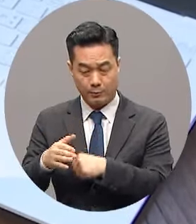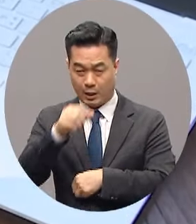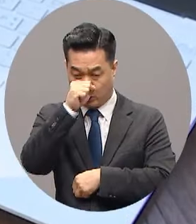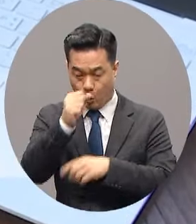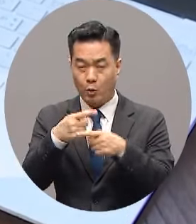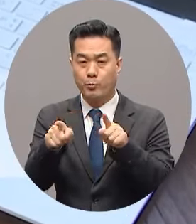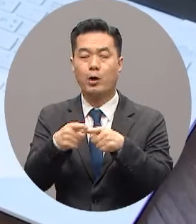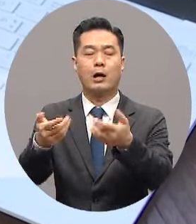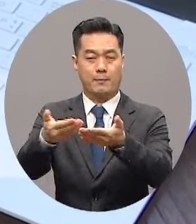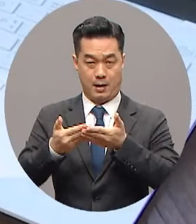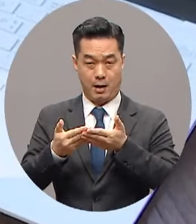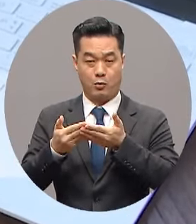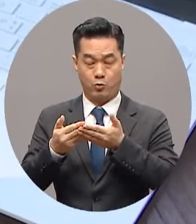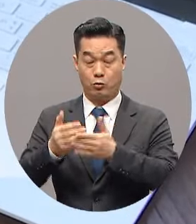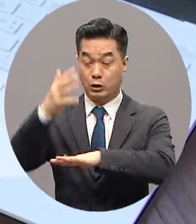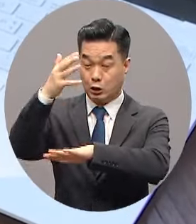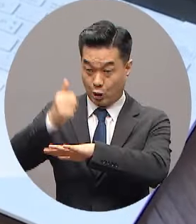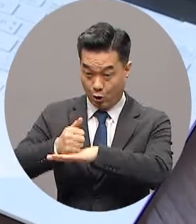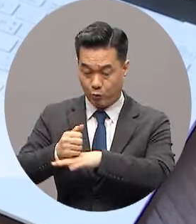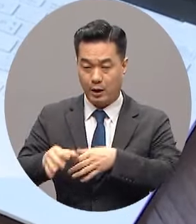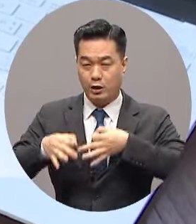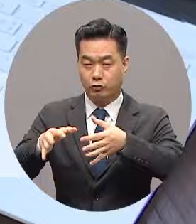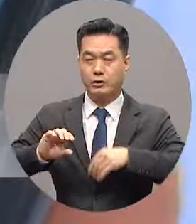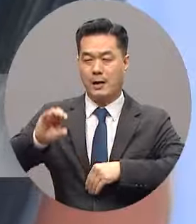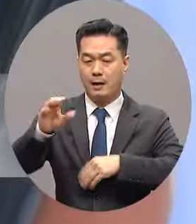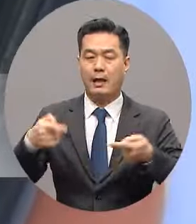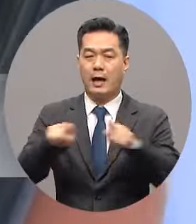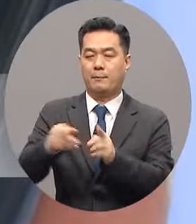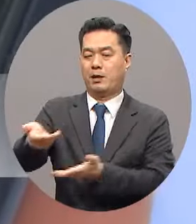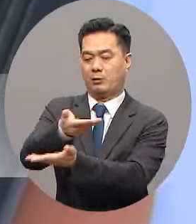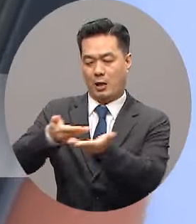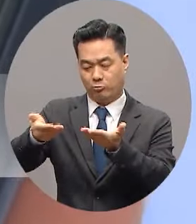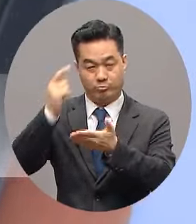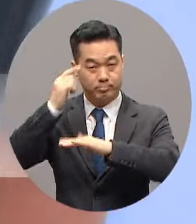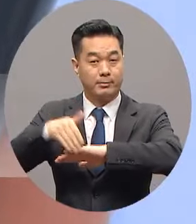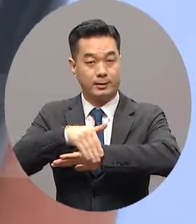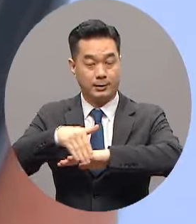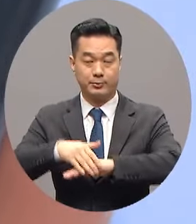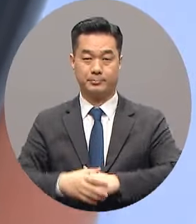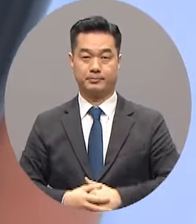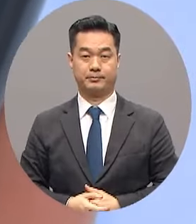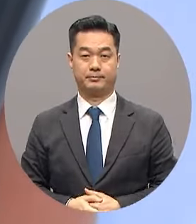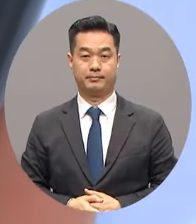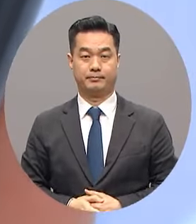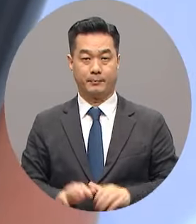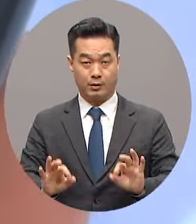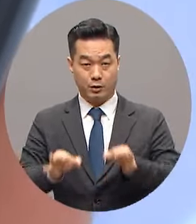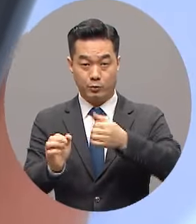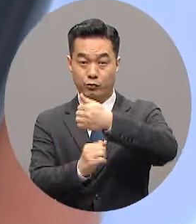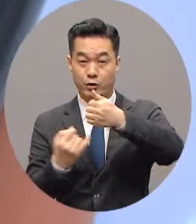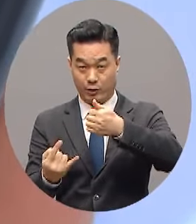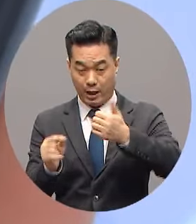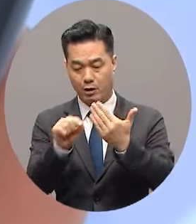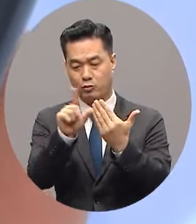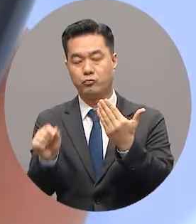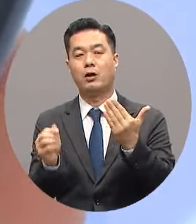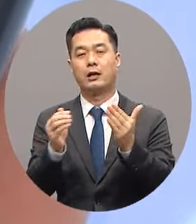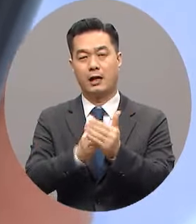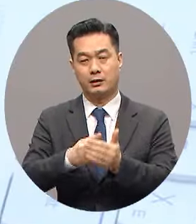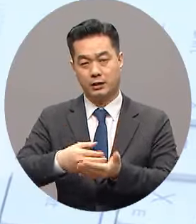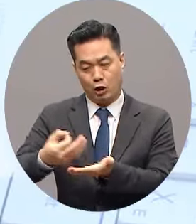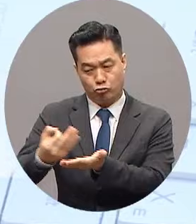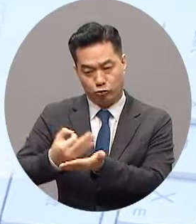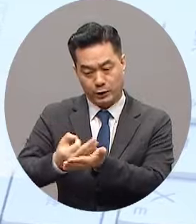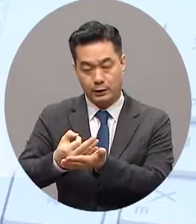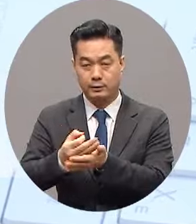평가받고 그 과실을 투자자들과 함께 나눌 수 있도록 하겠다는 방침입니다. 금융위는 오는 9월까지 수익성이나